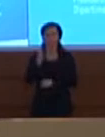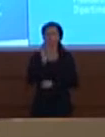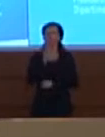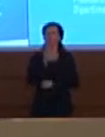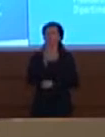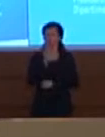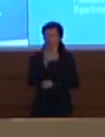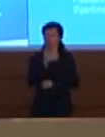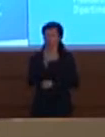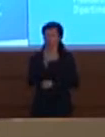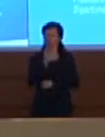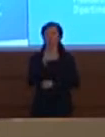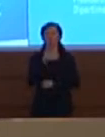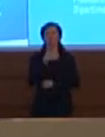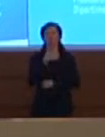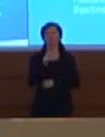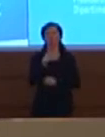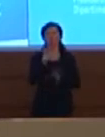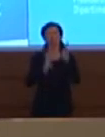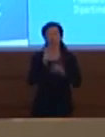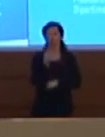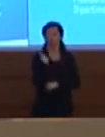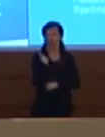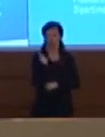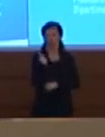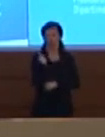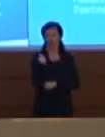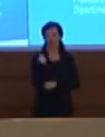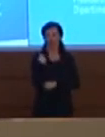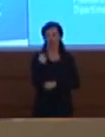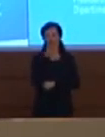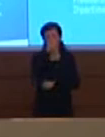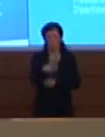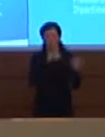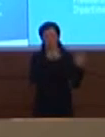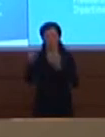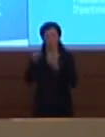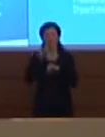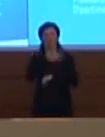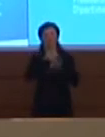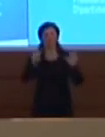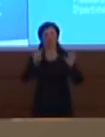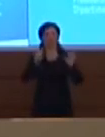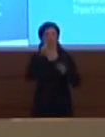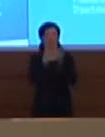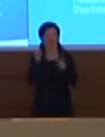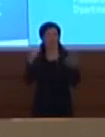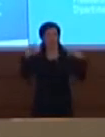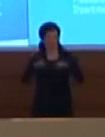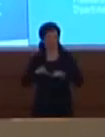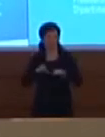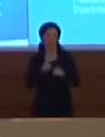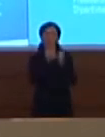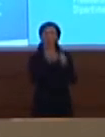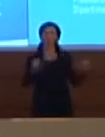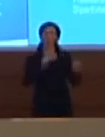con un decremento di 553 pazienti rispetto a ieri sono salite a 29.300 15